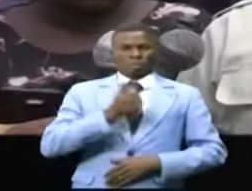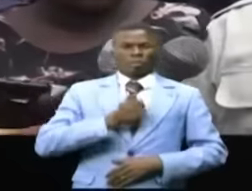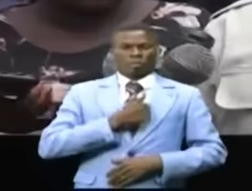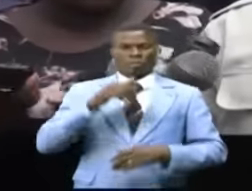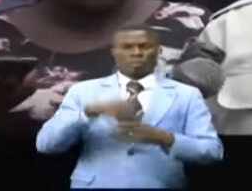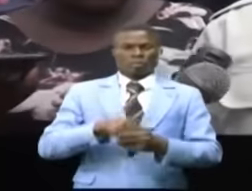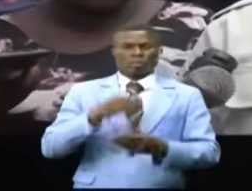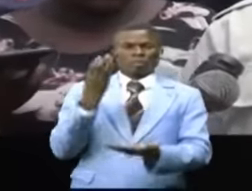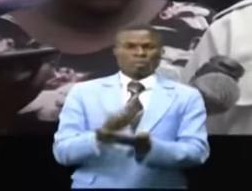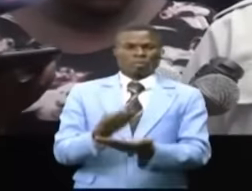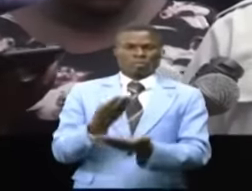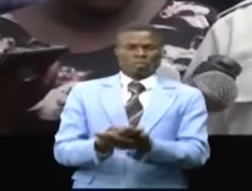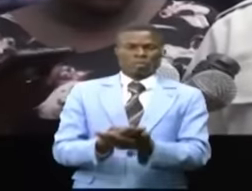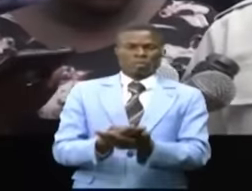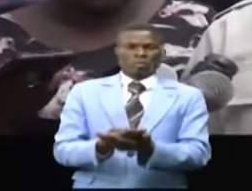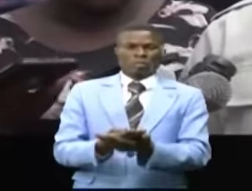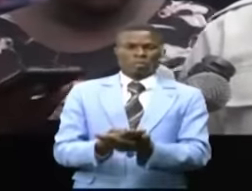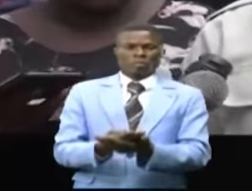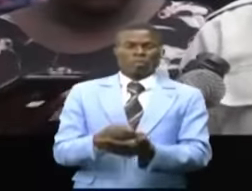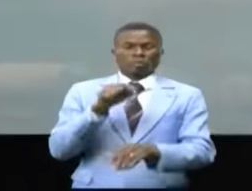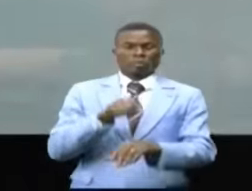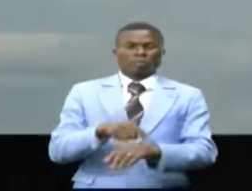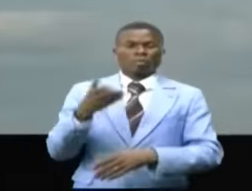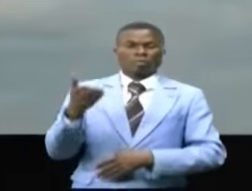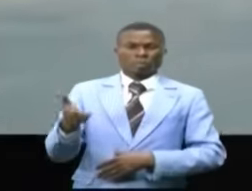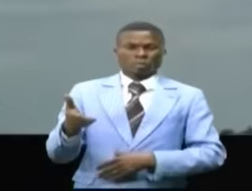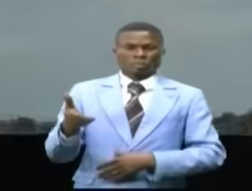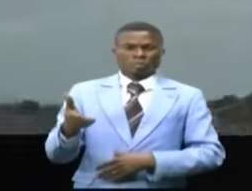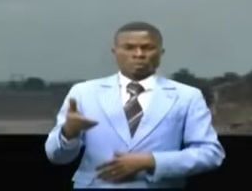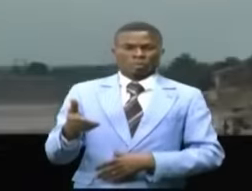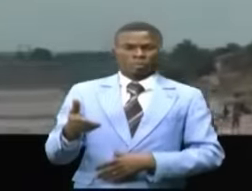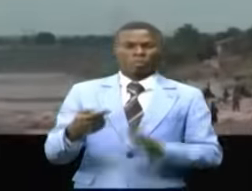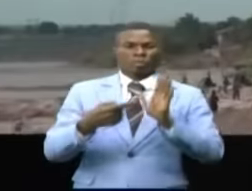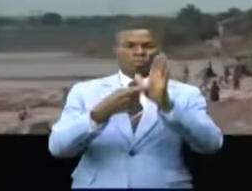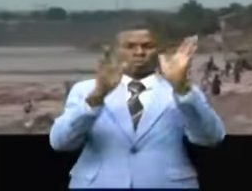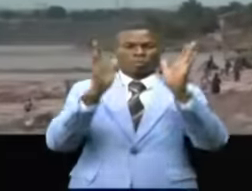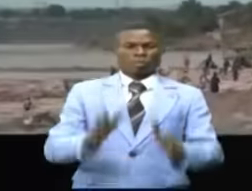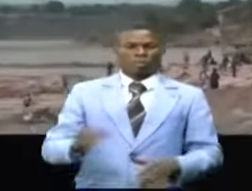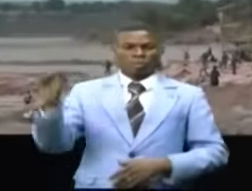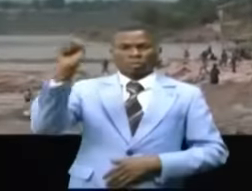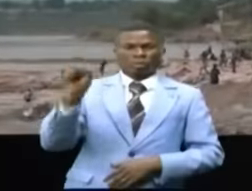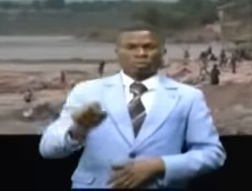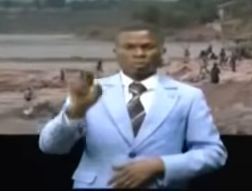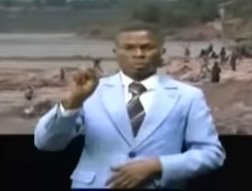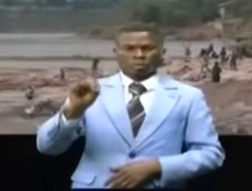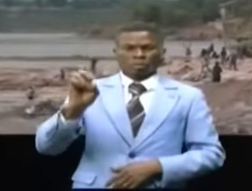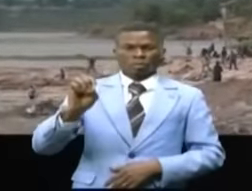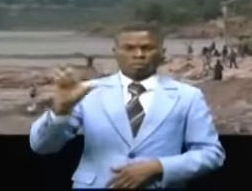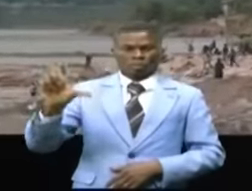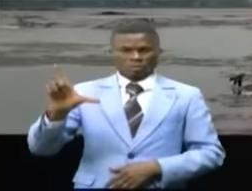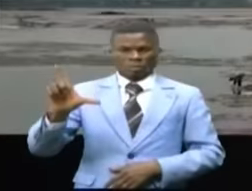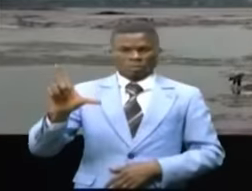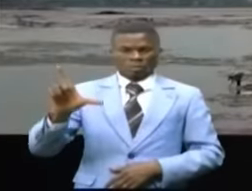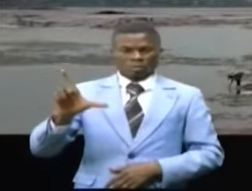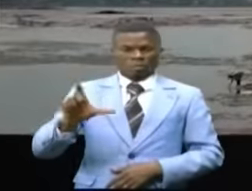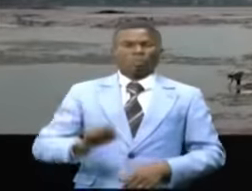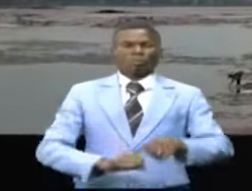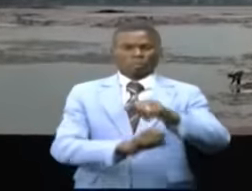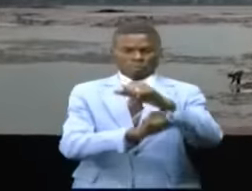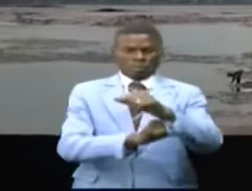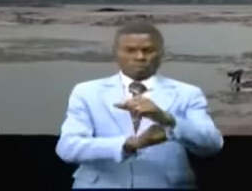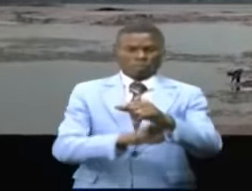niveau des budgets, c'est à ce moment-là que la représentation de la SNEL doit souvent être derrière le